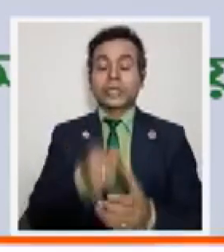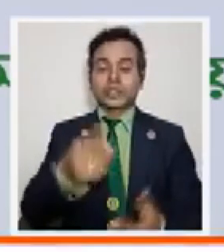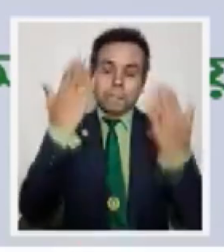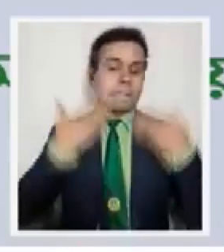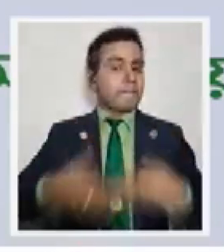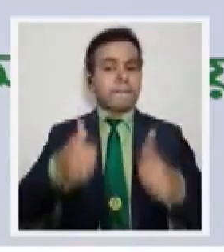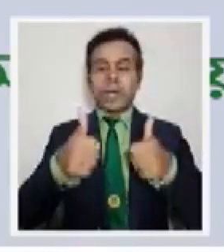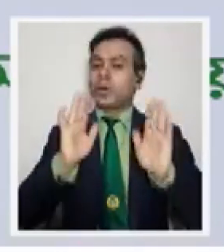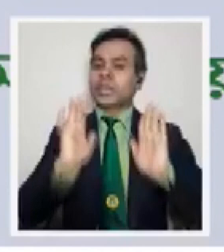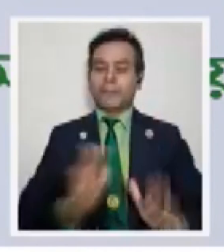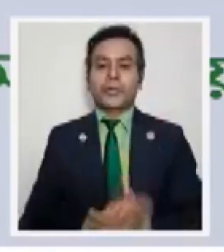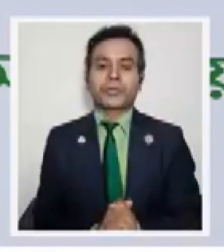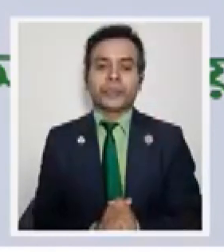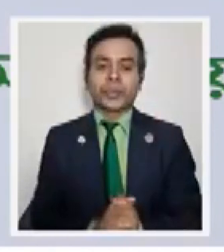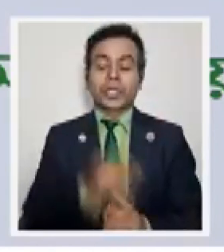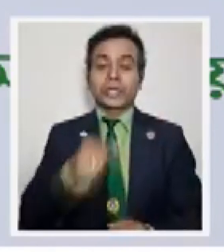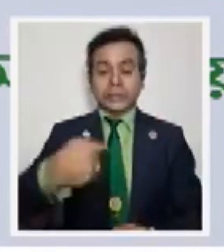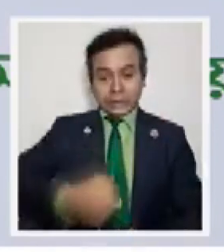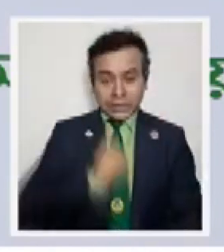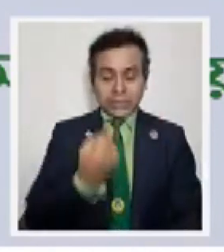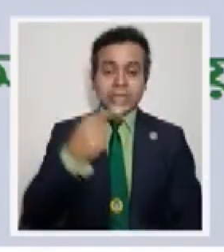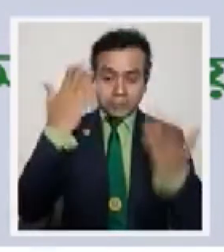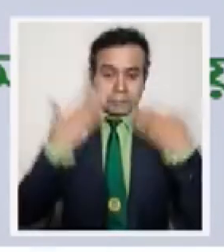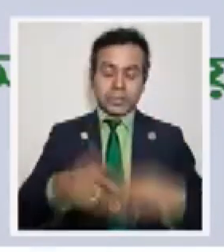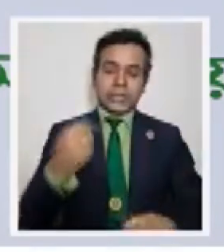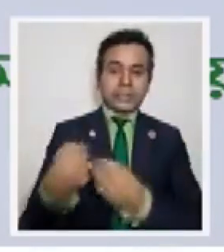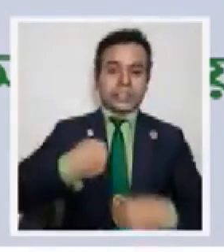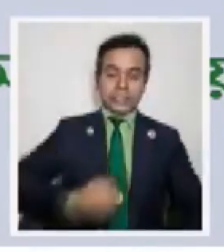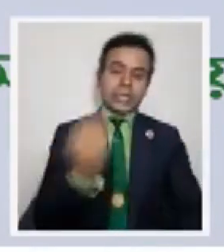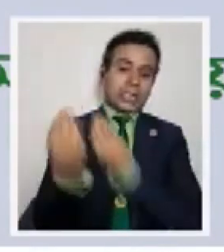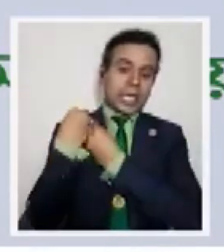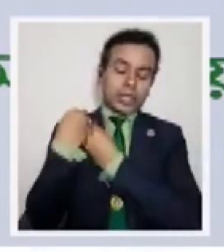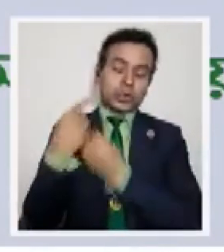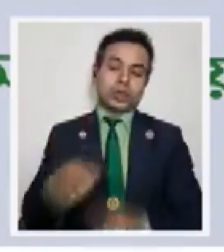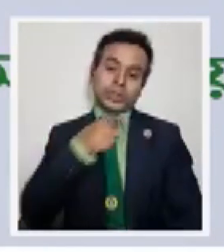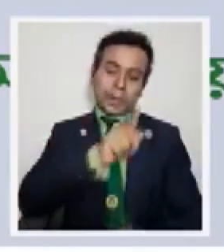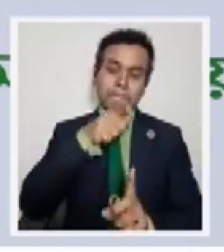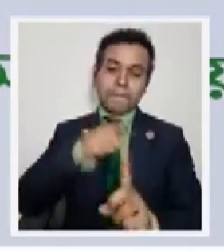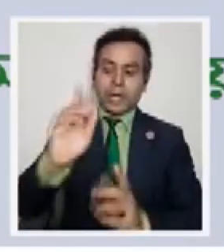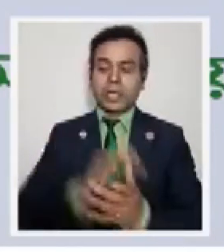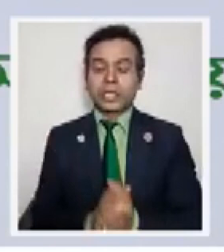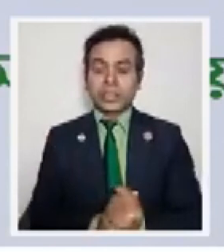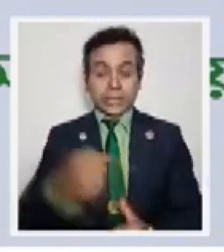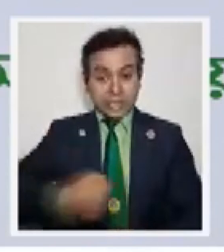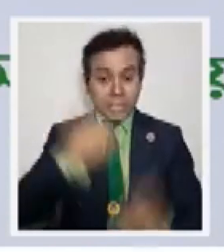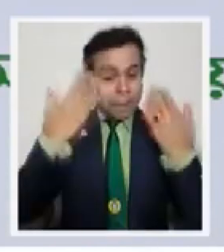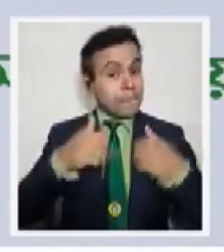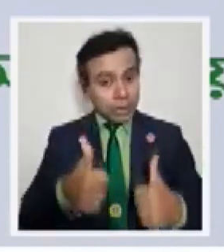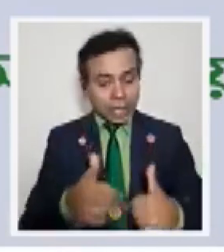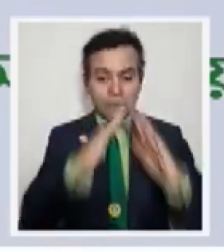চাই, স্বাস্থ্যবিধি যেন আমরা পরিপূর্ণভাবে এবং সঠিকভাবে পালন করি, তাহলেই আমরা সুরক্ষিত থাকতে